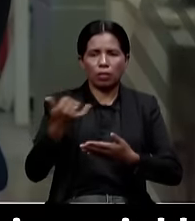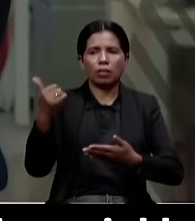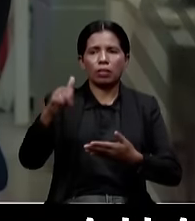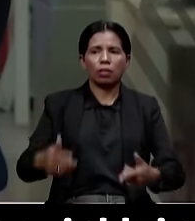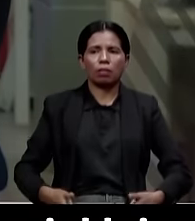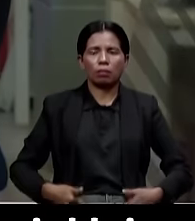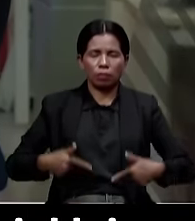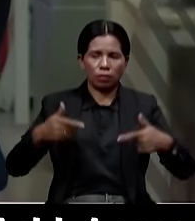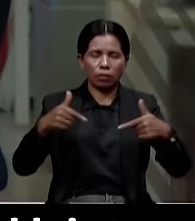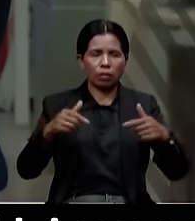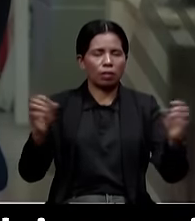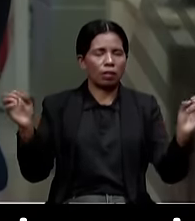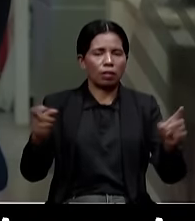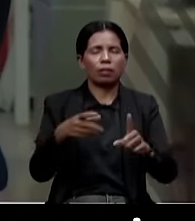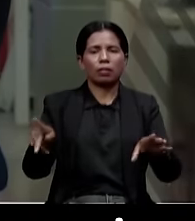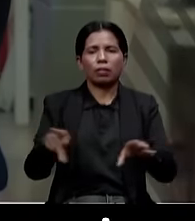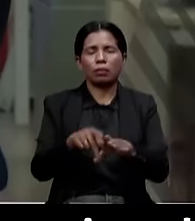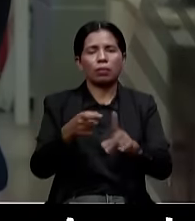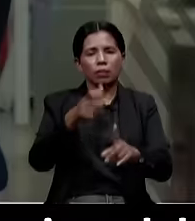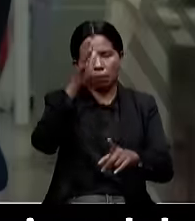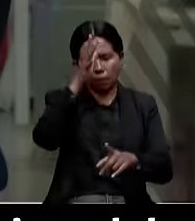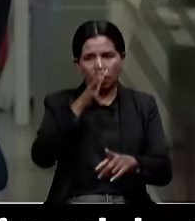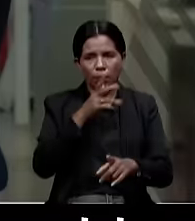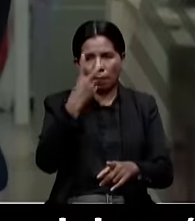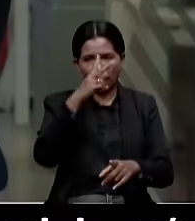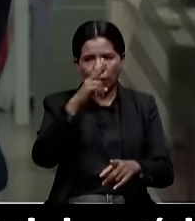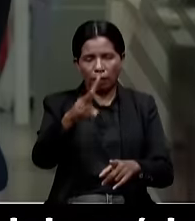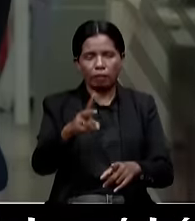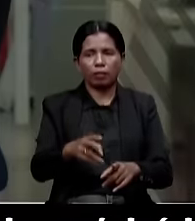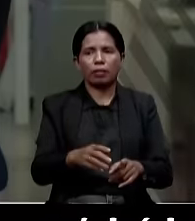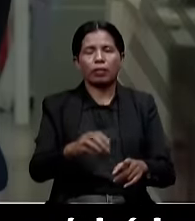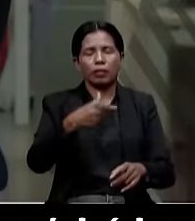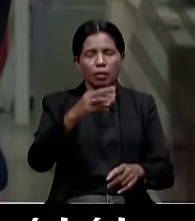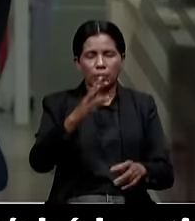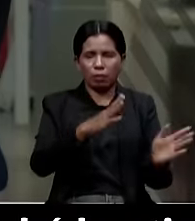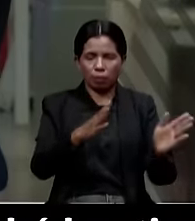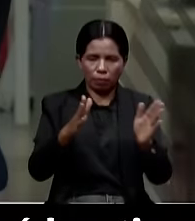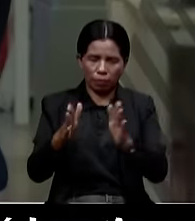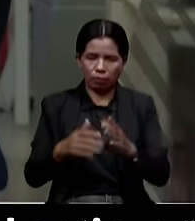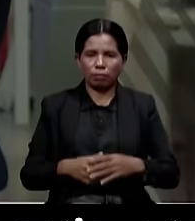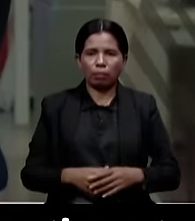sem presença hosi inan aman. Turme acompanha reportagem na bexia meni preparona.